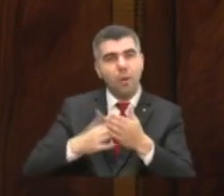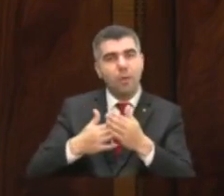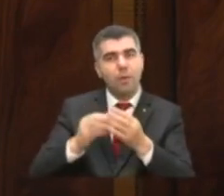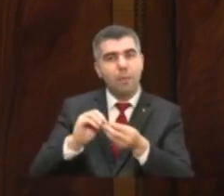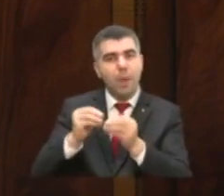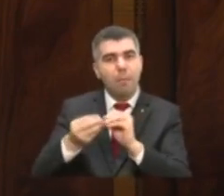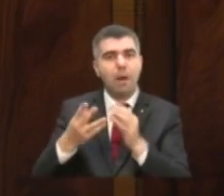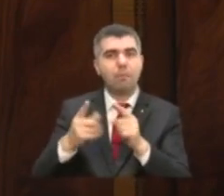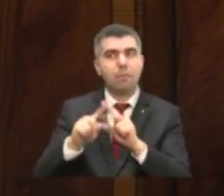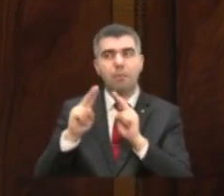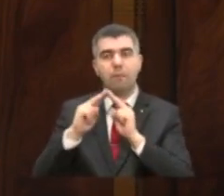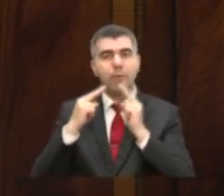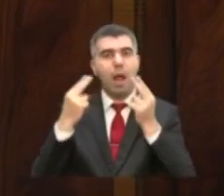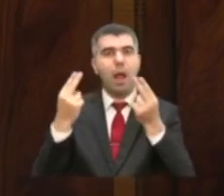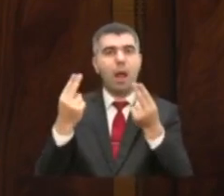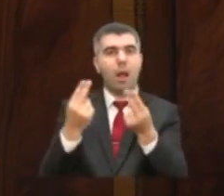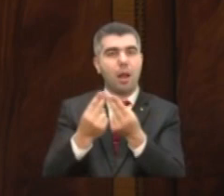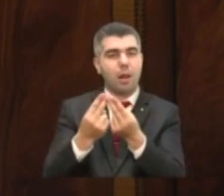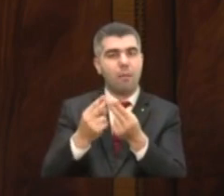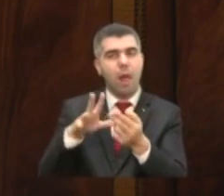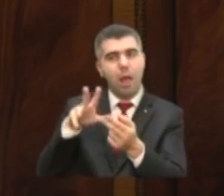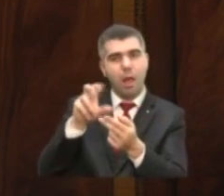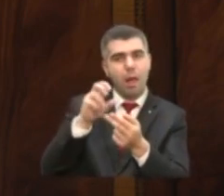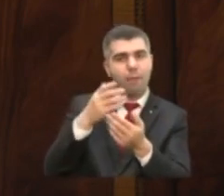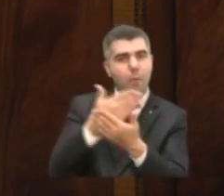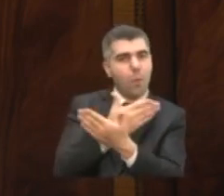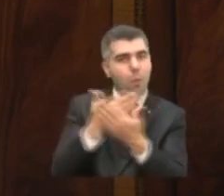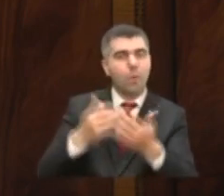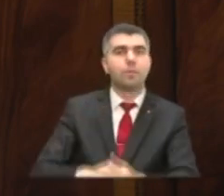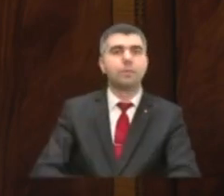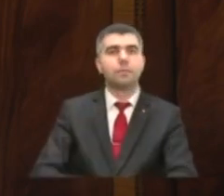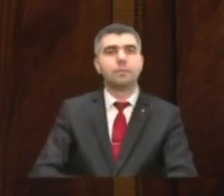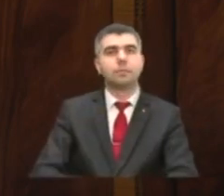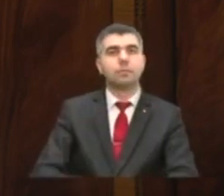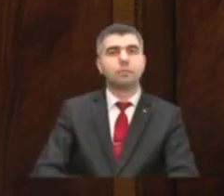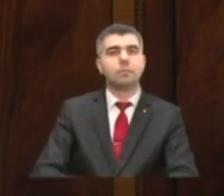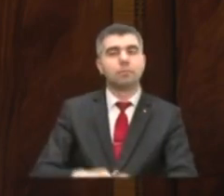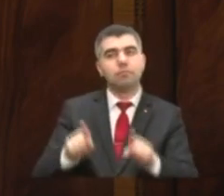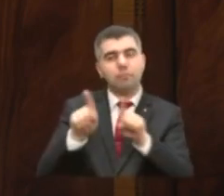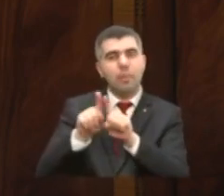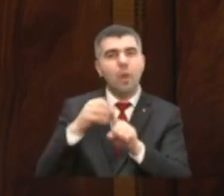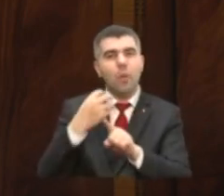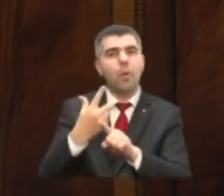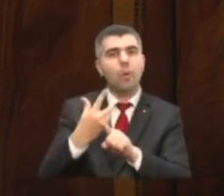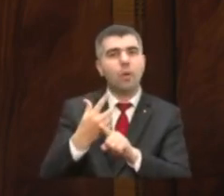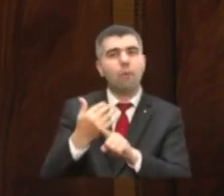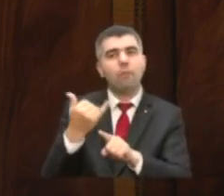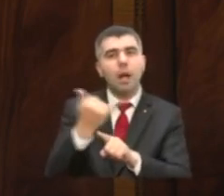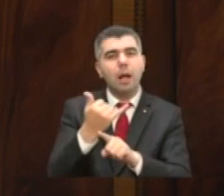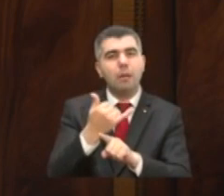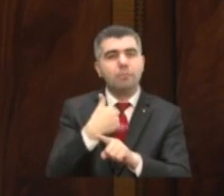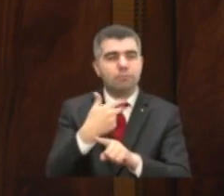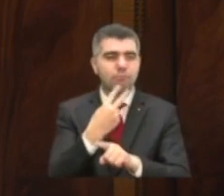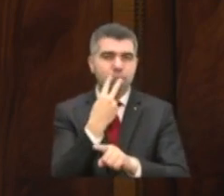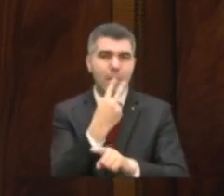اقتصادية عالمية يعرفها الجميع، وقد ركزتم كثيرا على الشق الاجتماعي في هذا